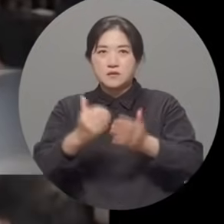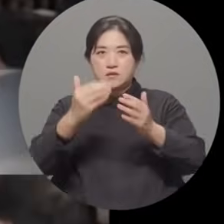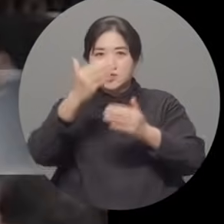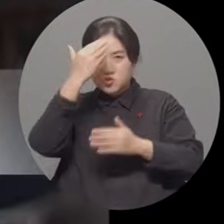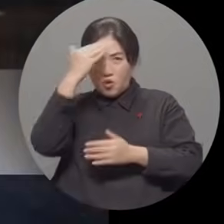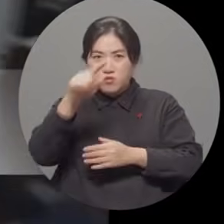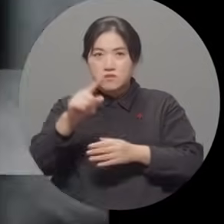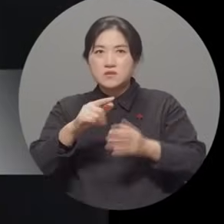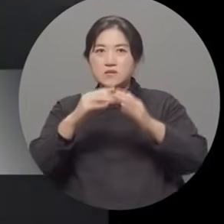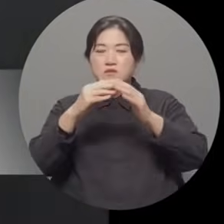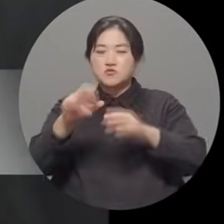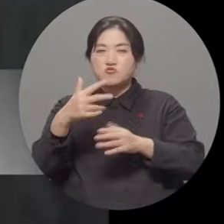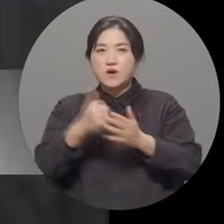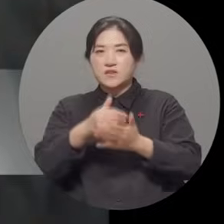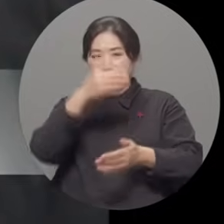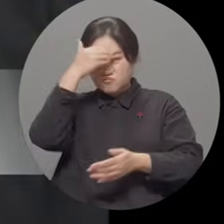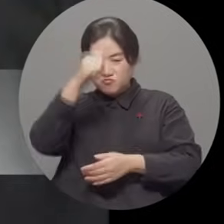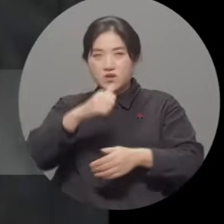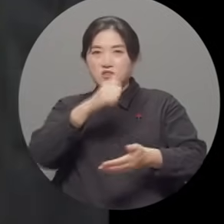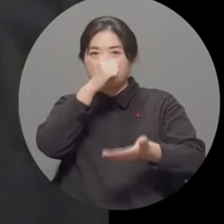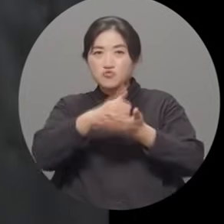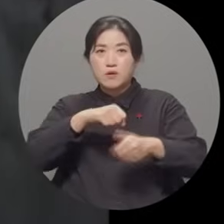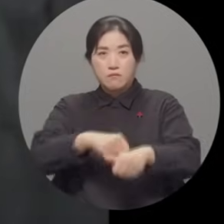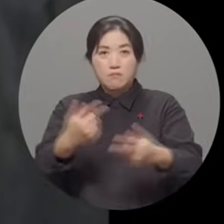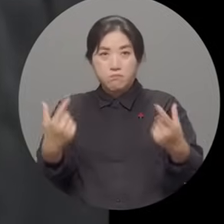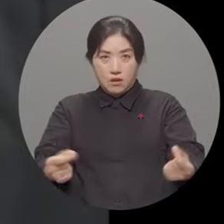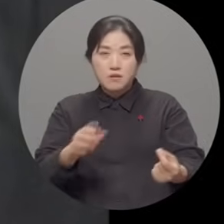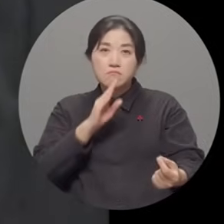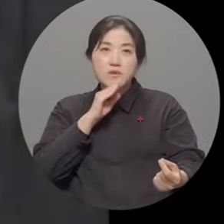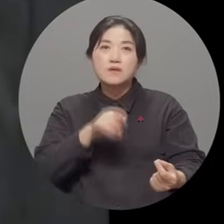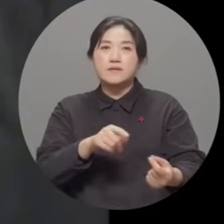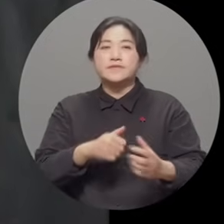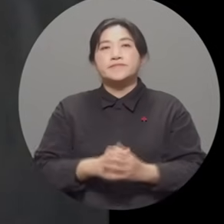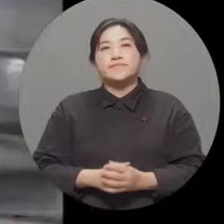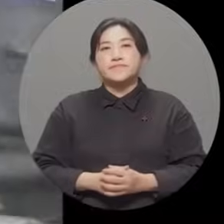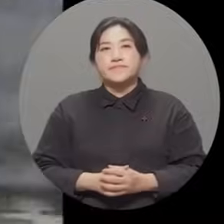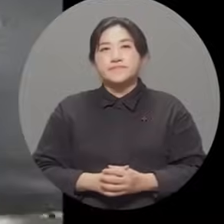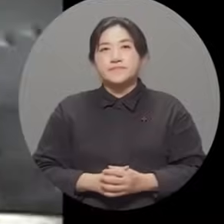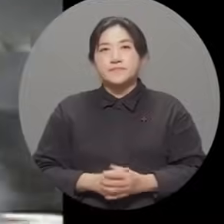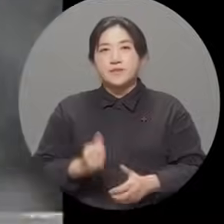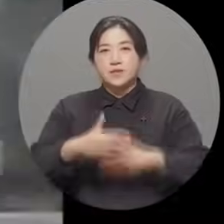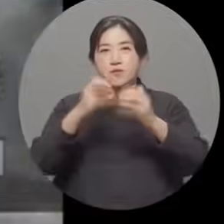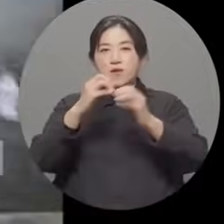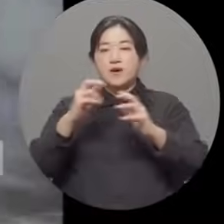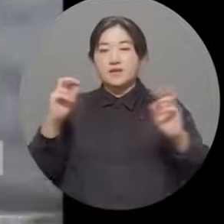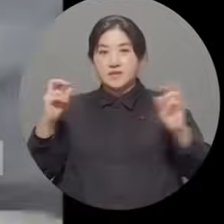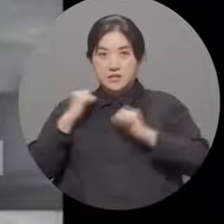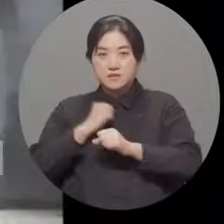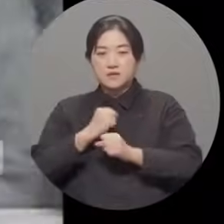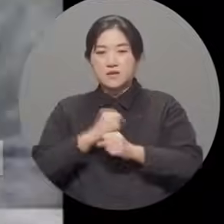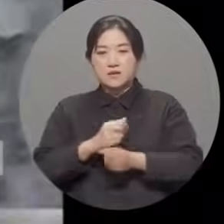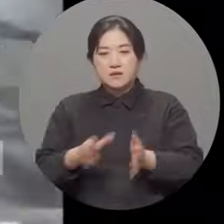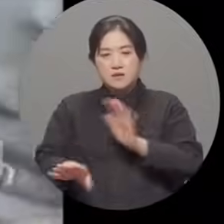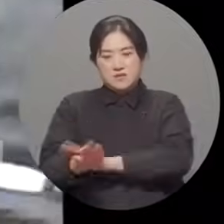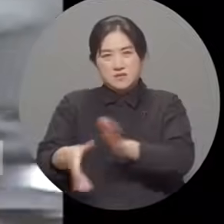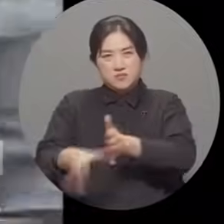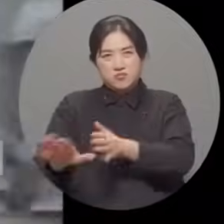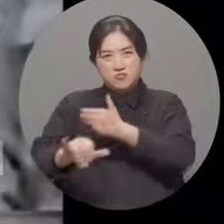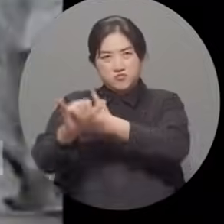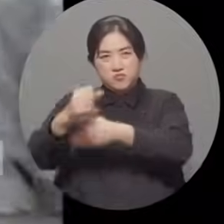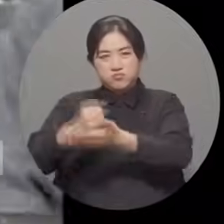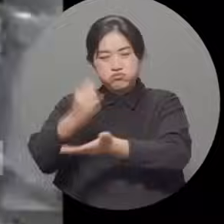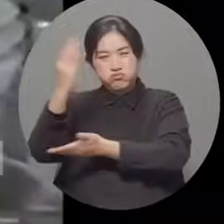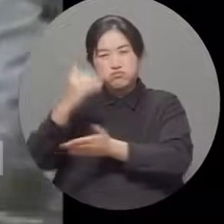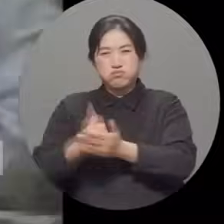점이 사법적 역사적으로 인정된 사실이기 때문입니다. 영화사 측은 극우 유튜버들의 주장에 굳이